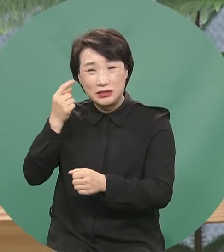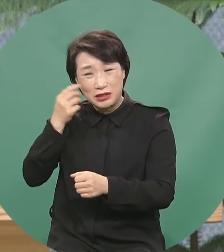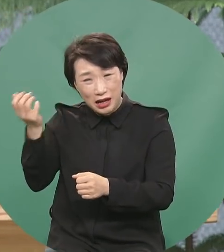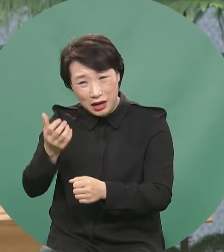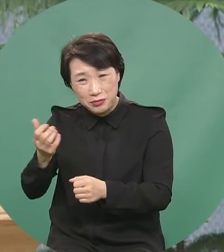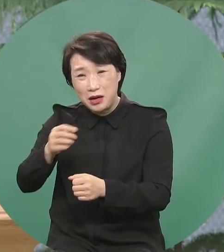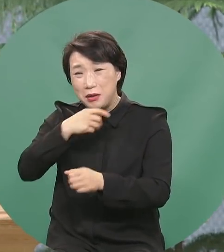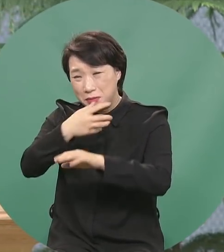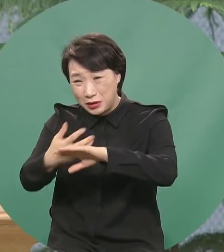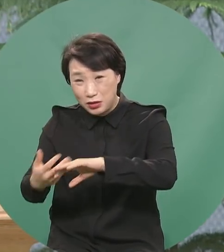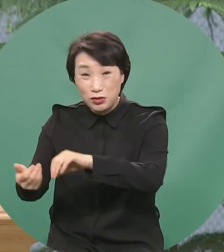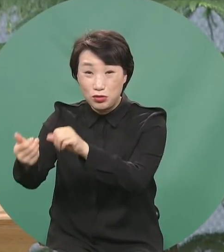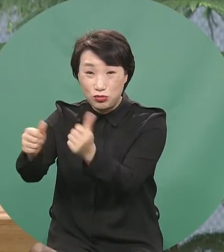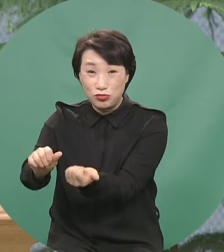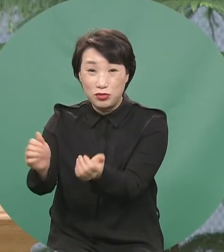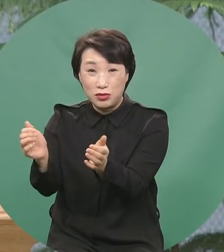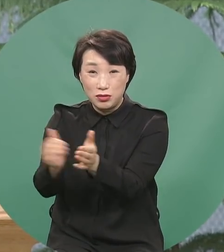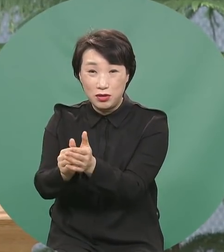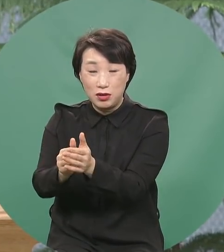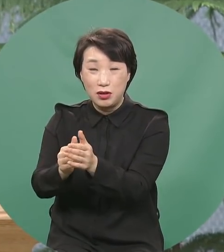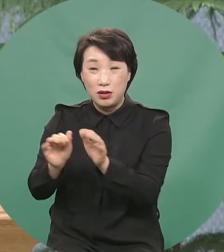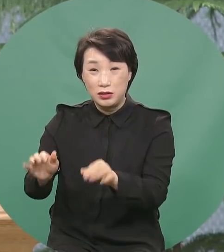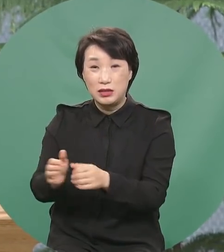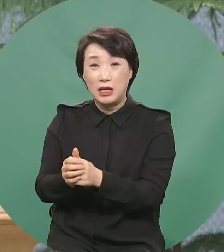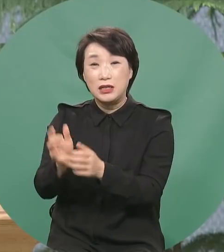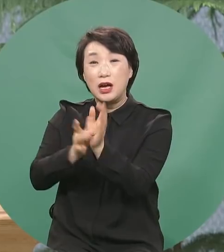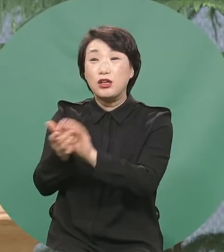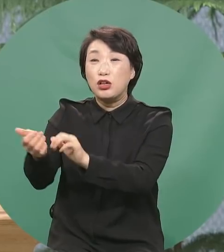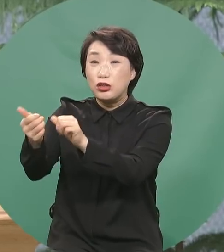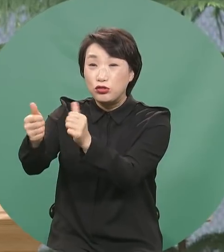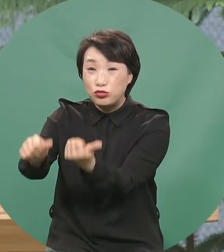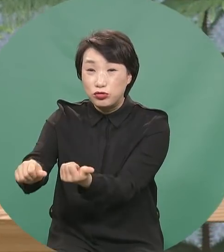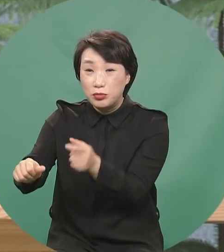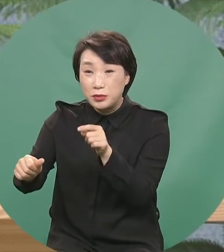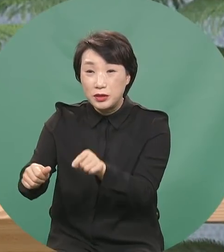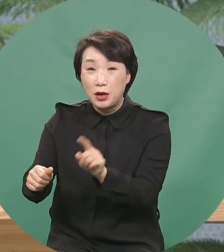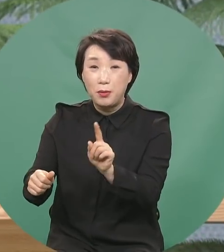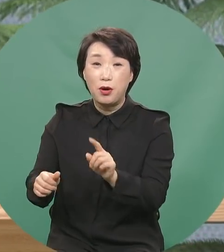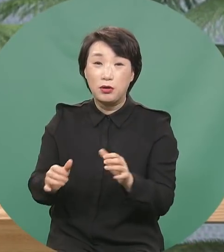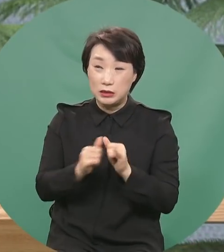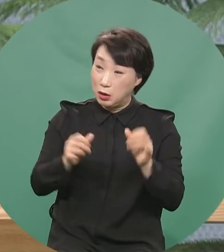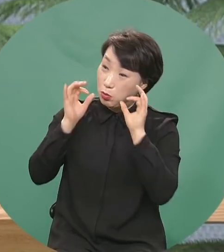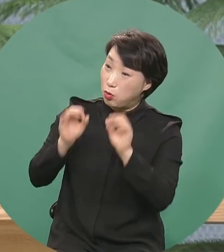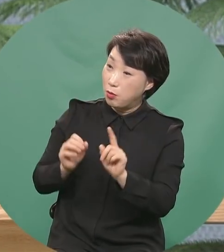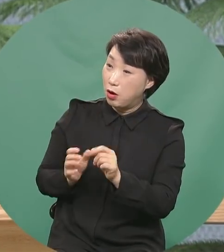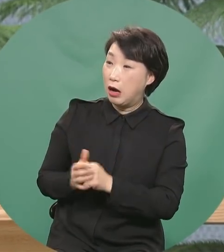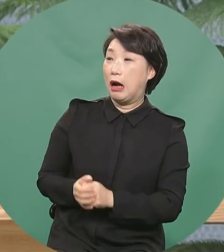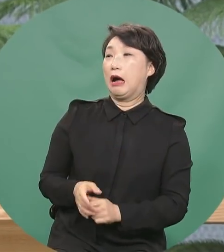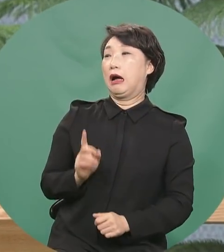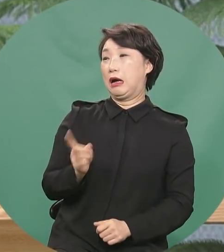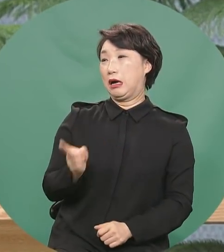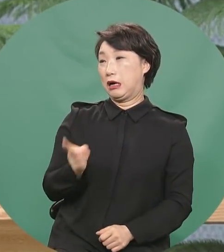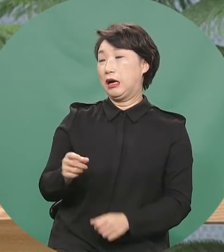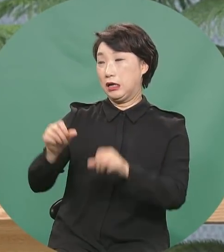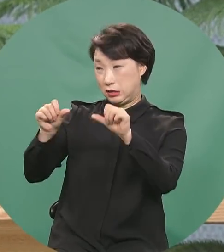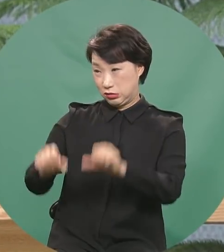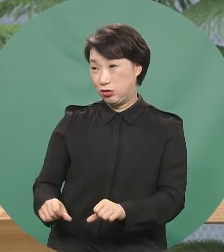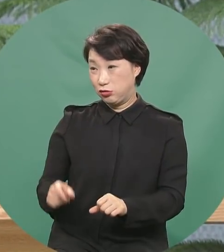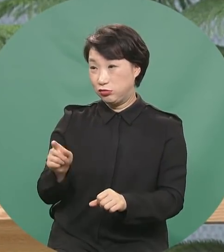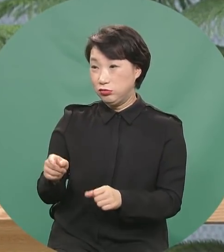도시고 죽으셨으나 그의 잔인한 죽으심이 사람들이 볼 때는 저주를 받은